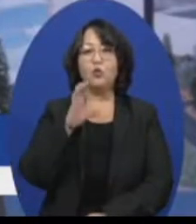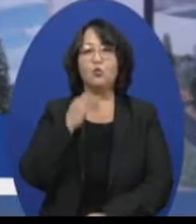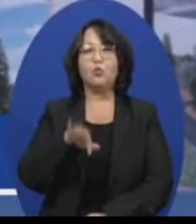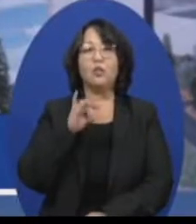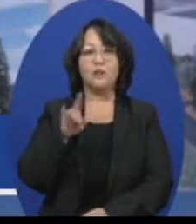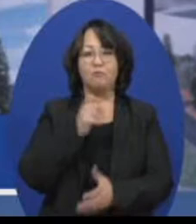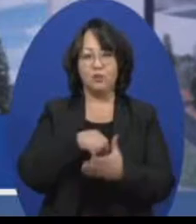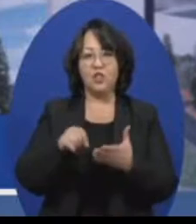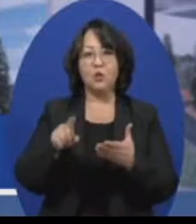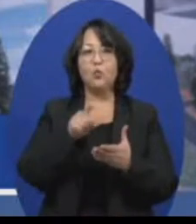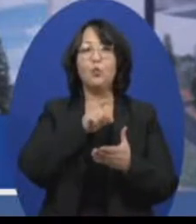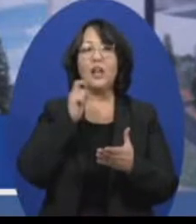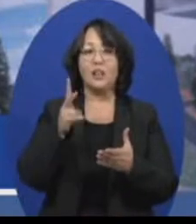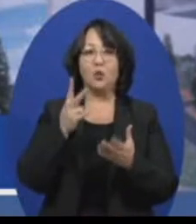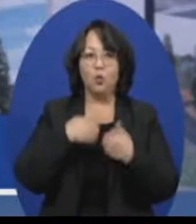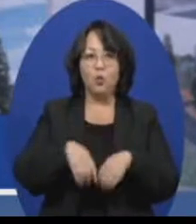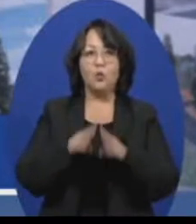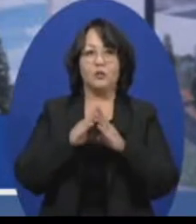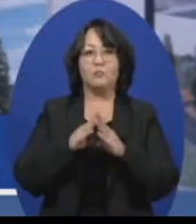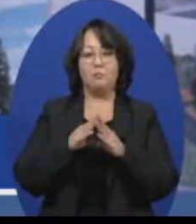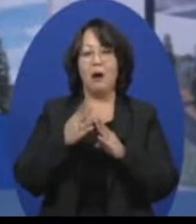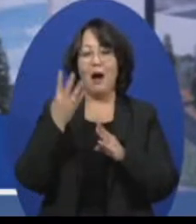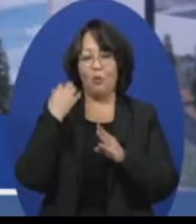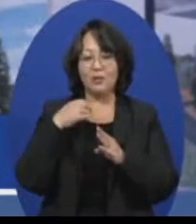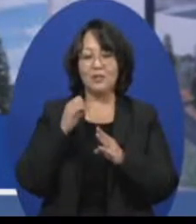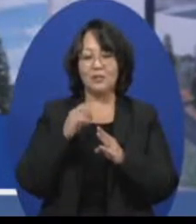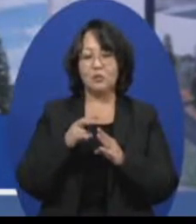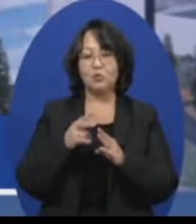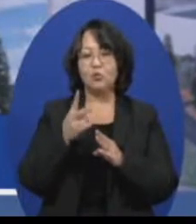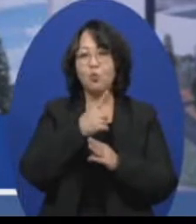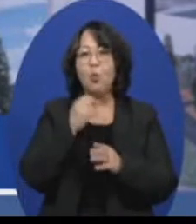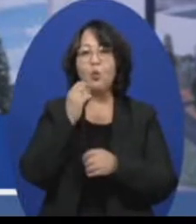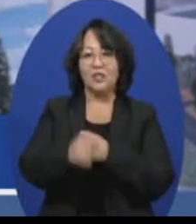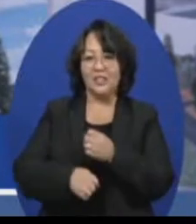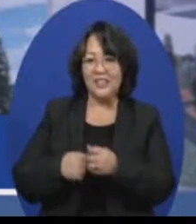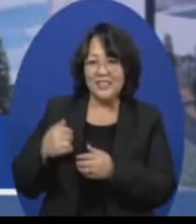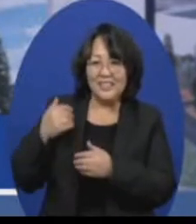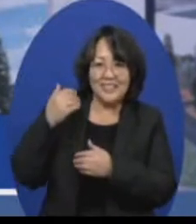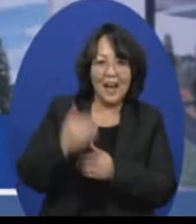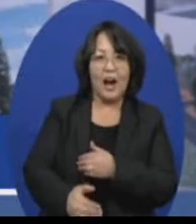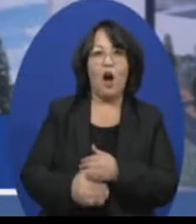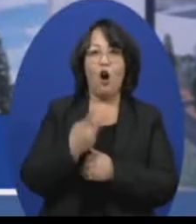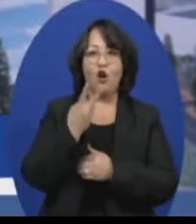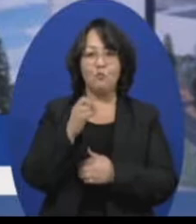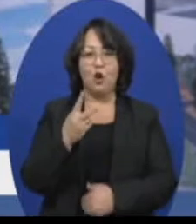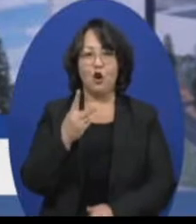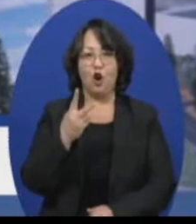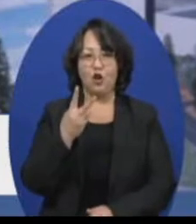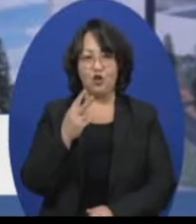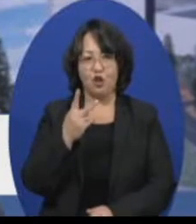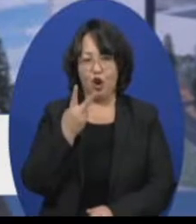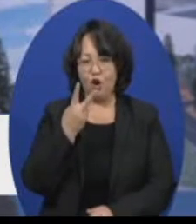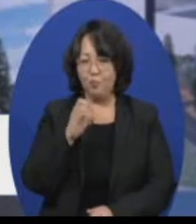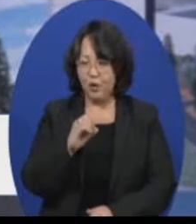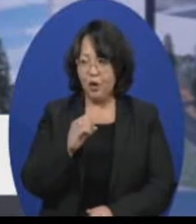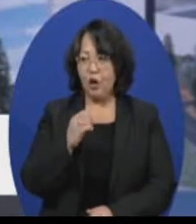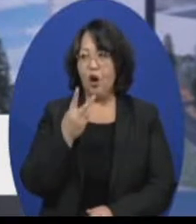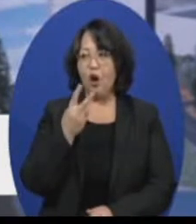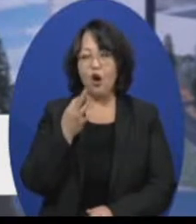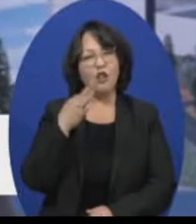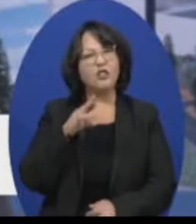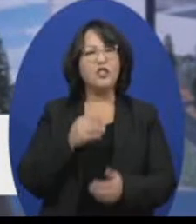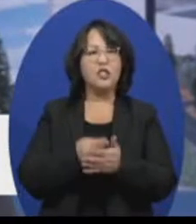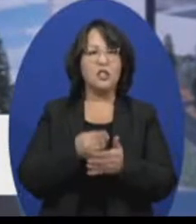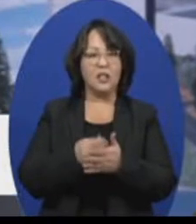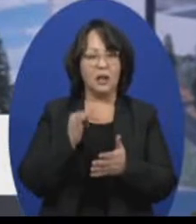байгуулсан энэ үйл явдлын 100 жилийг бид нэр хэлж тэмдэглэнэ. Тэгэхээр 100 жилийн дараа энэ үйл явдал ямар тодорхой харагдчихэ тийм ээ. Энэ өнөөдрийн